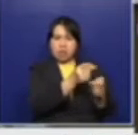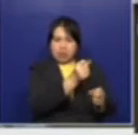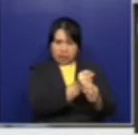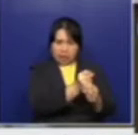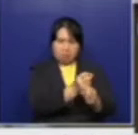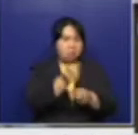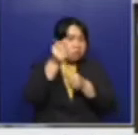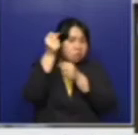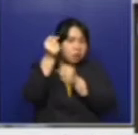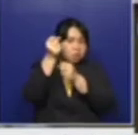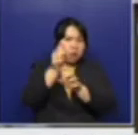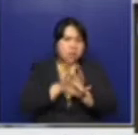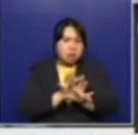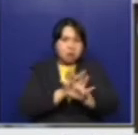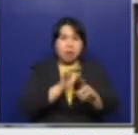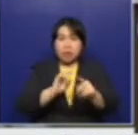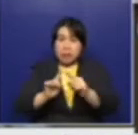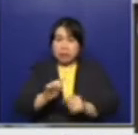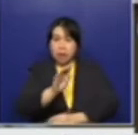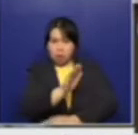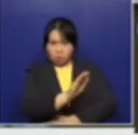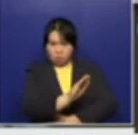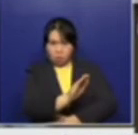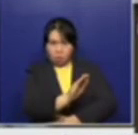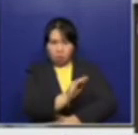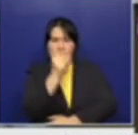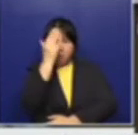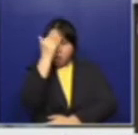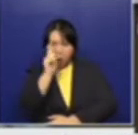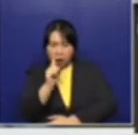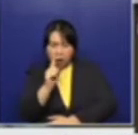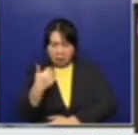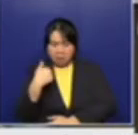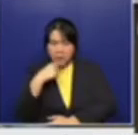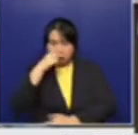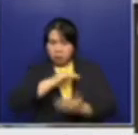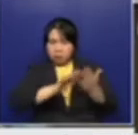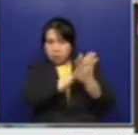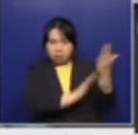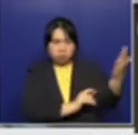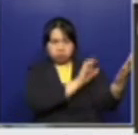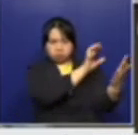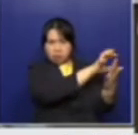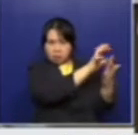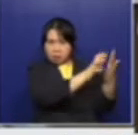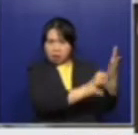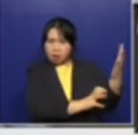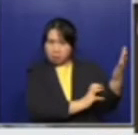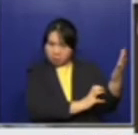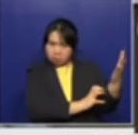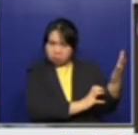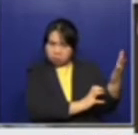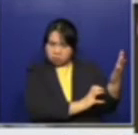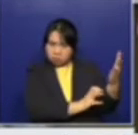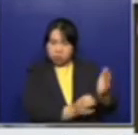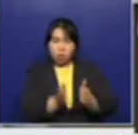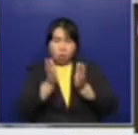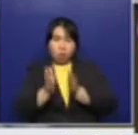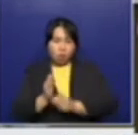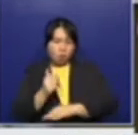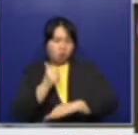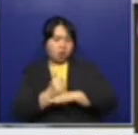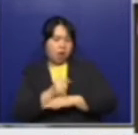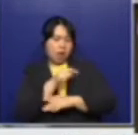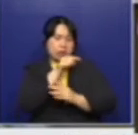อสู้ที่เกิดขึ้นณวันนี้เกิดขึ้นที่นั่นที่นี่ทั่วประเทศไม่เป็นเรื่องที่ผู้ใหญ่